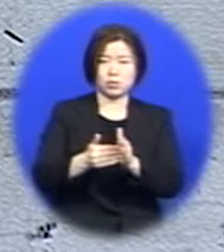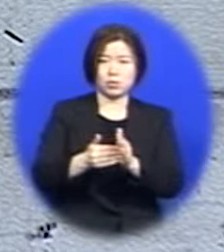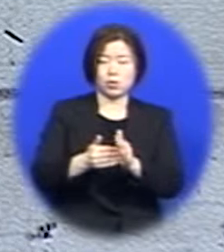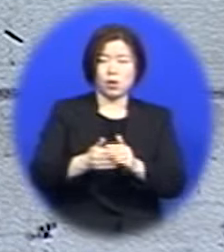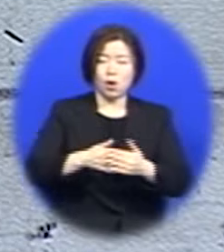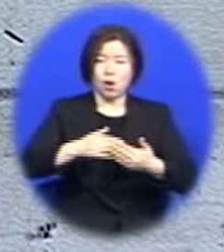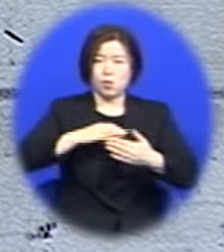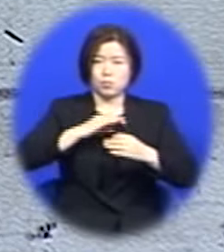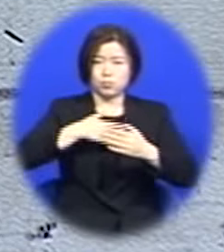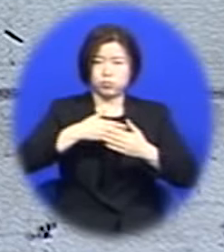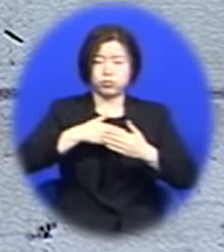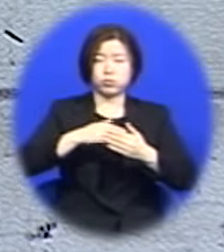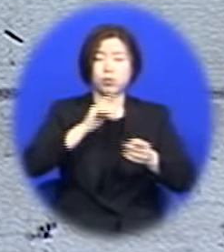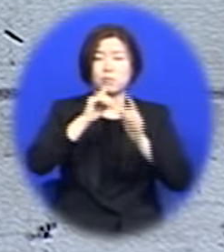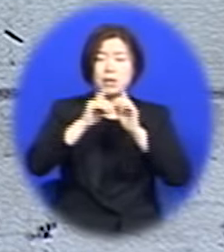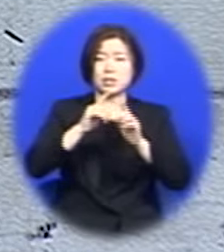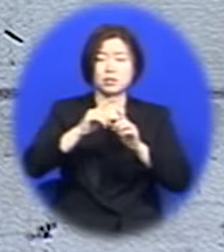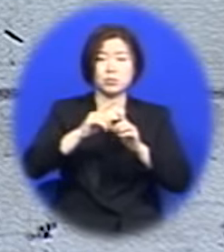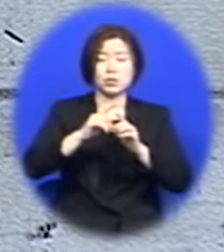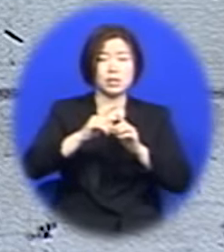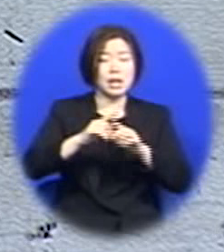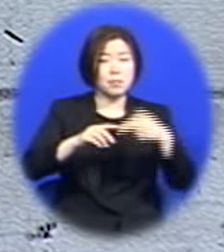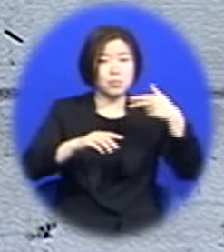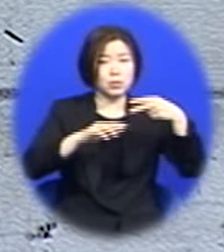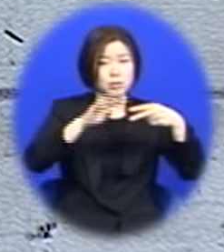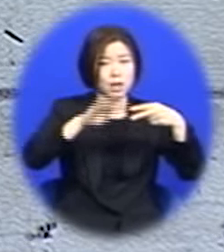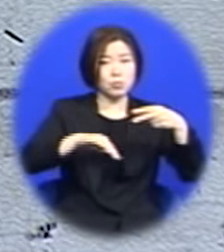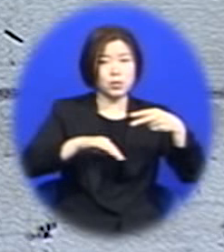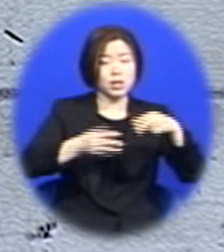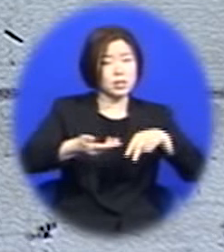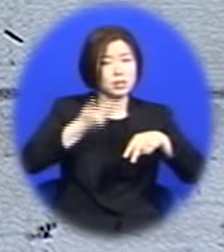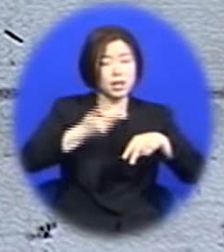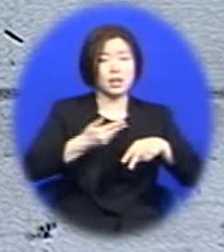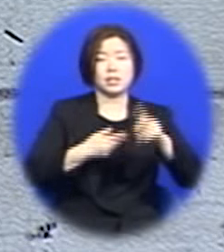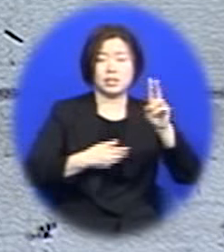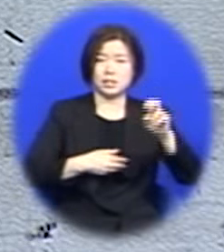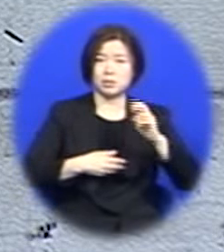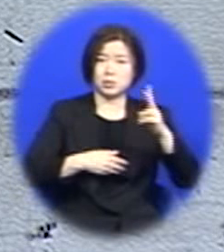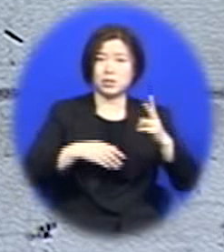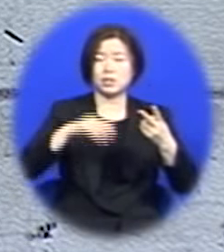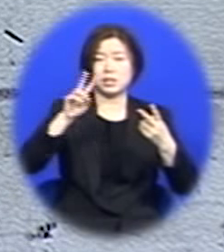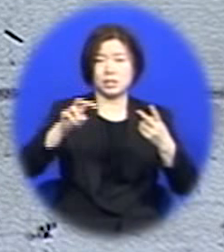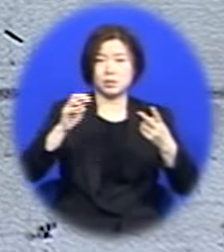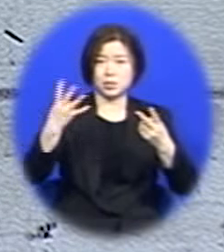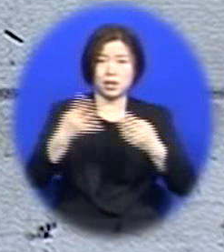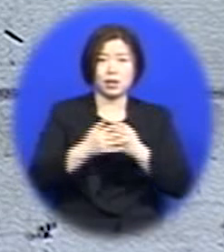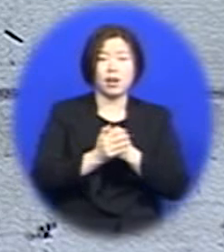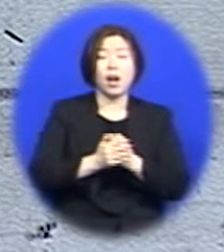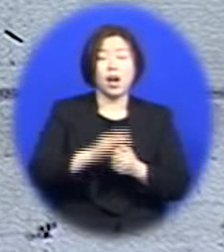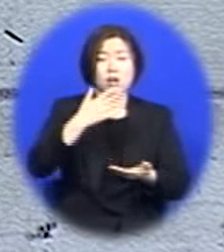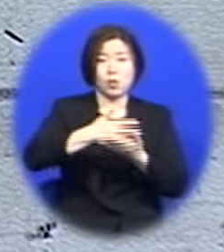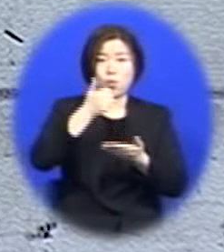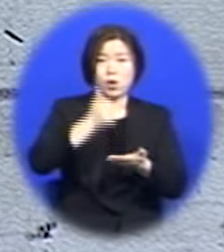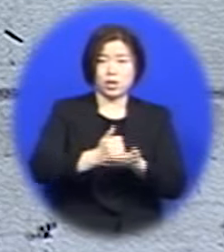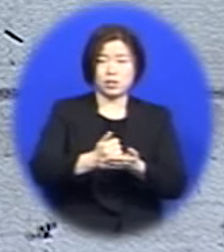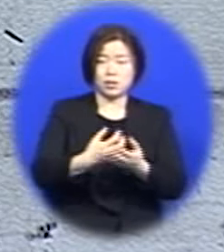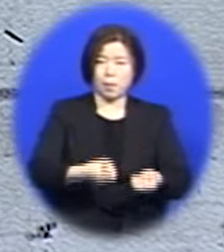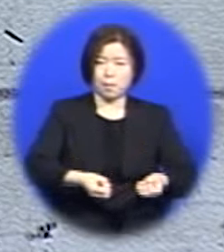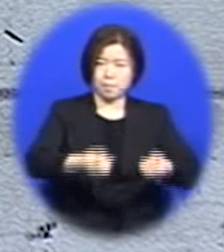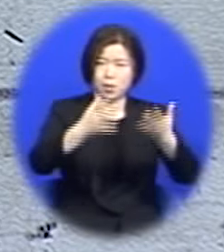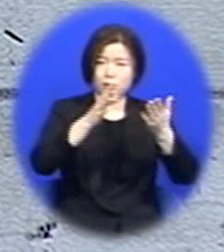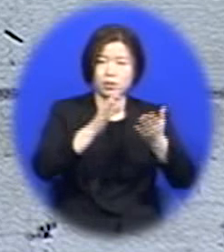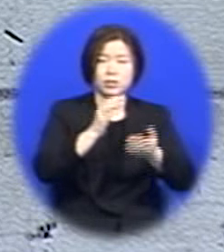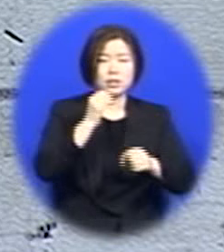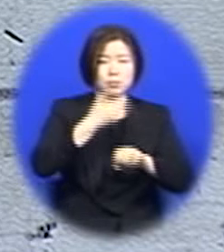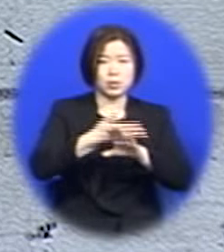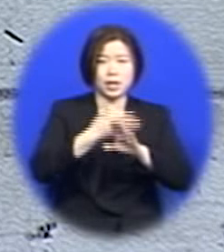말씀을 사무엘이 전합니다. 사무엘상 15장 22절 24절에 여호와께서 번제와 다른 제사를